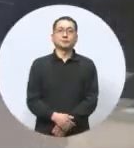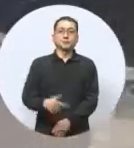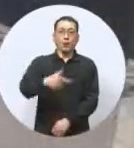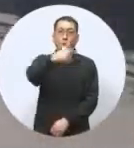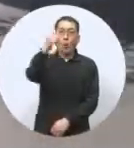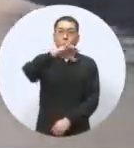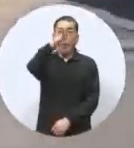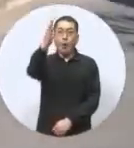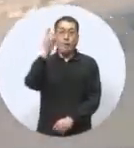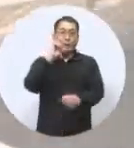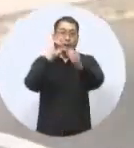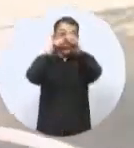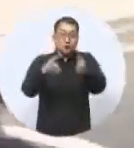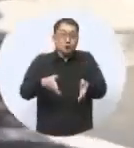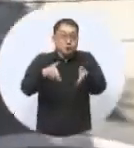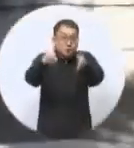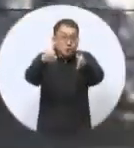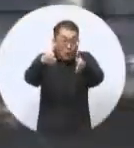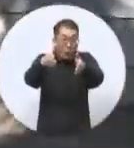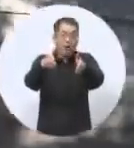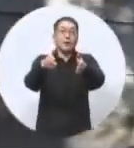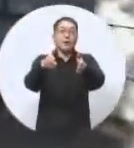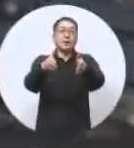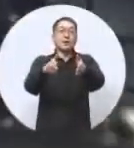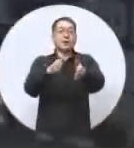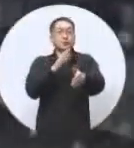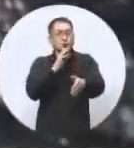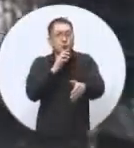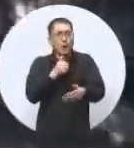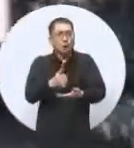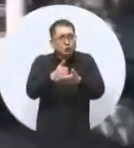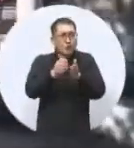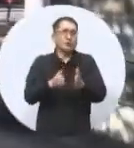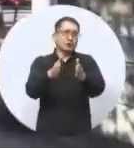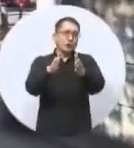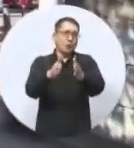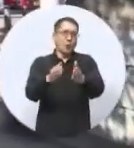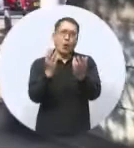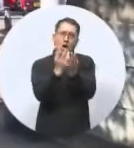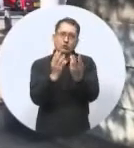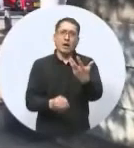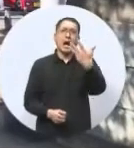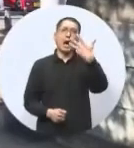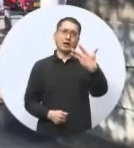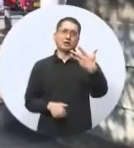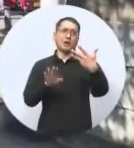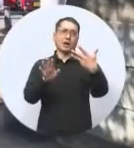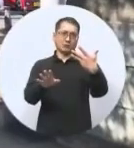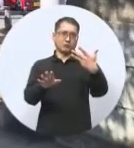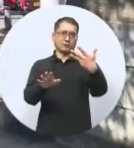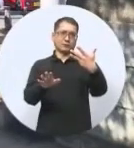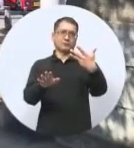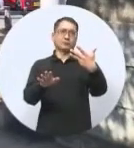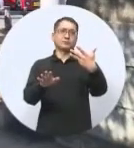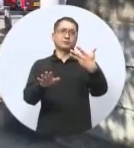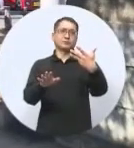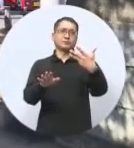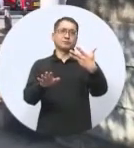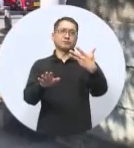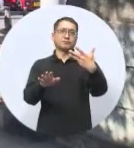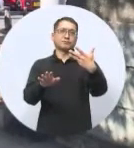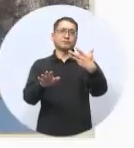大山を目指すための大山道、実は主要なものだけでも8本あると言われています。